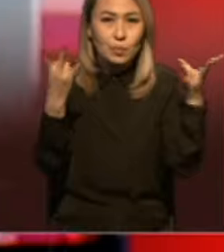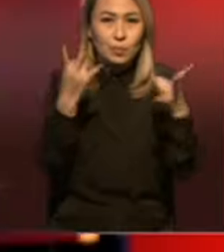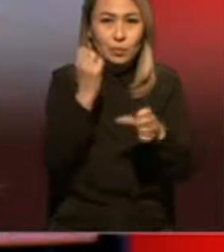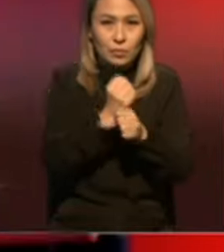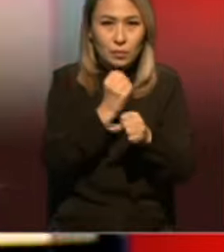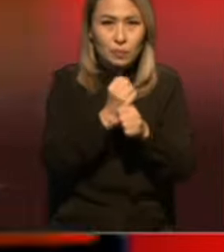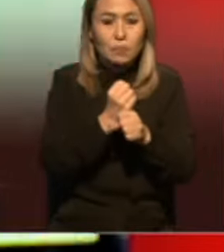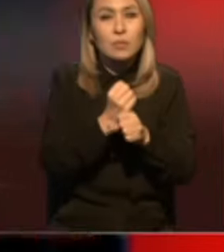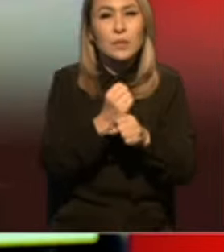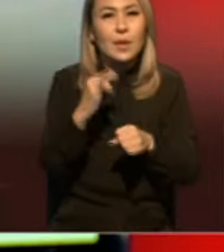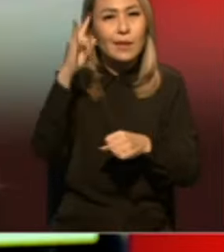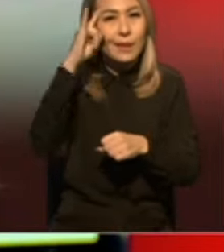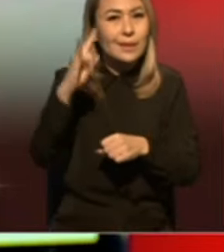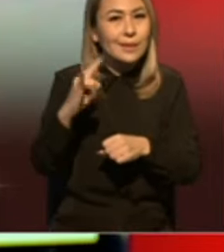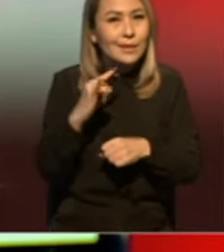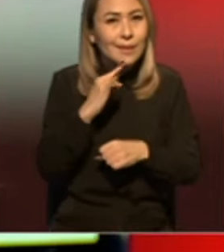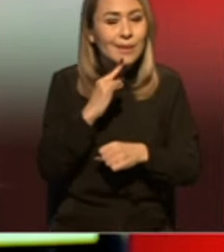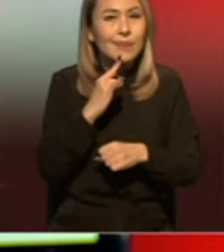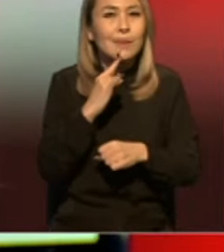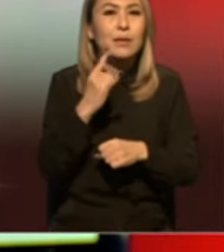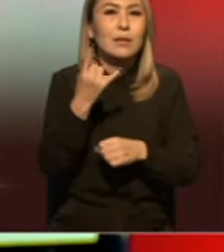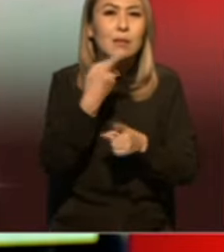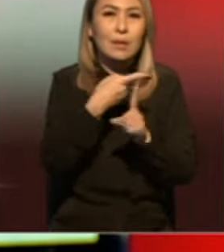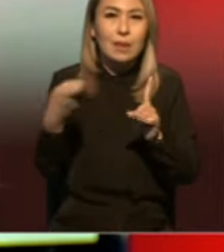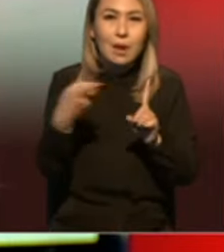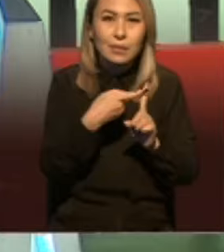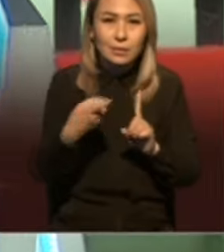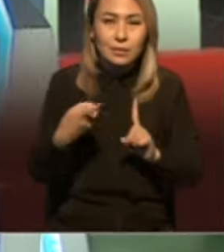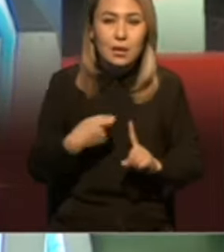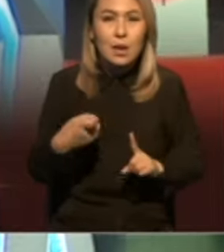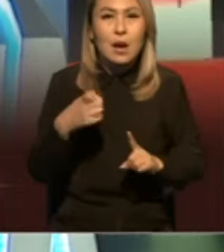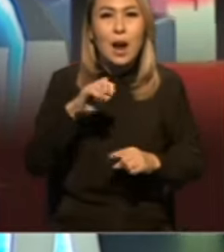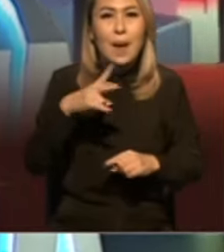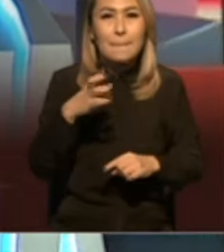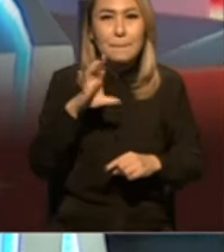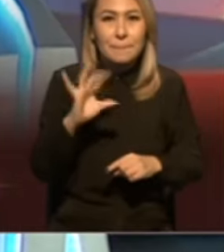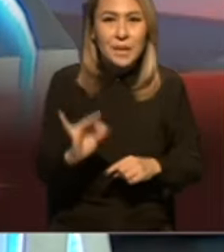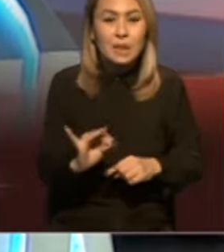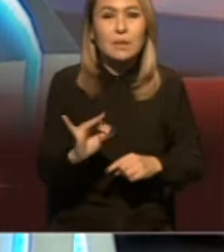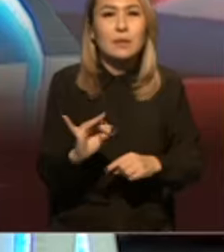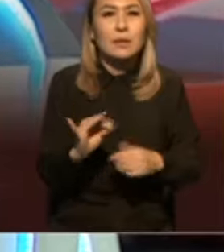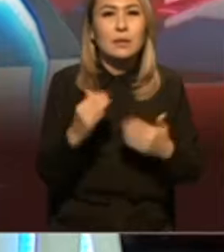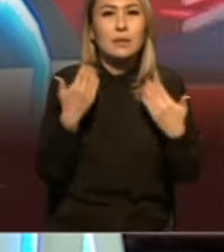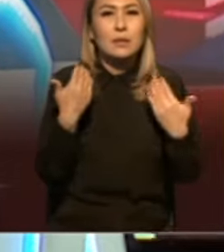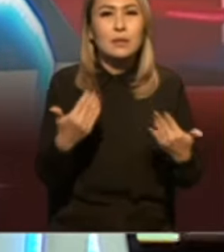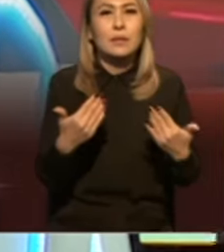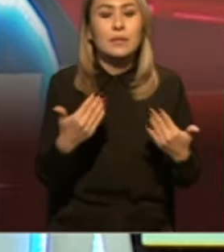де Қазақстанда латын әліпбиінен бұрын бұл әліпби